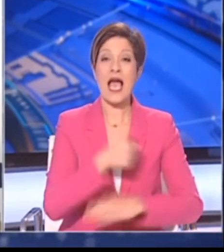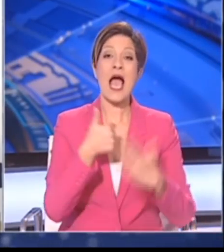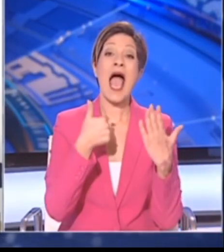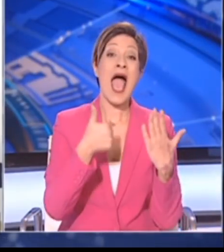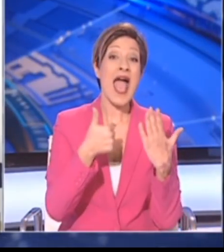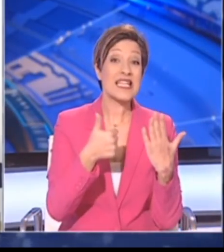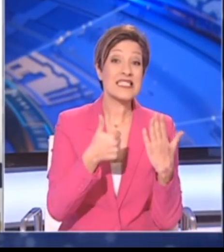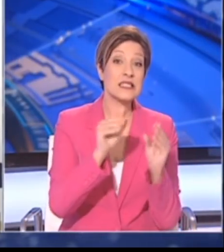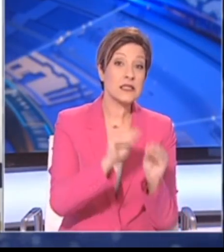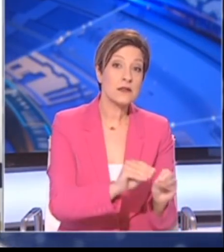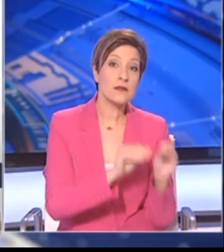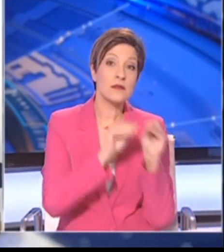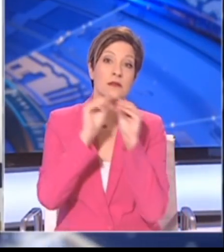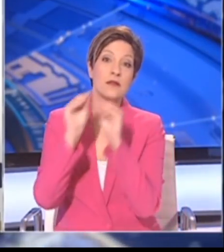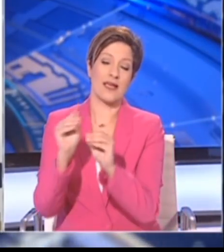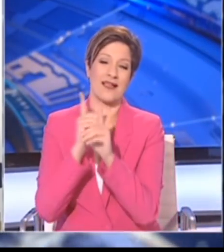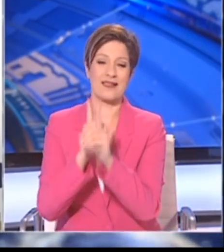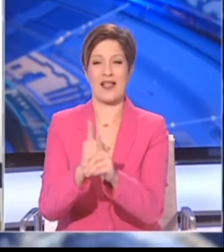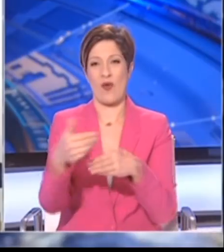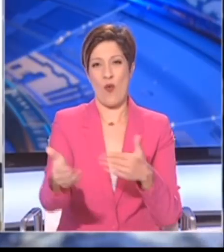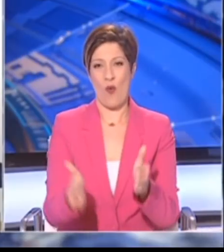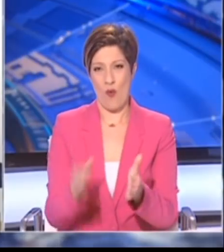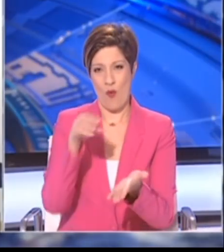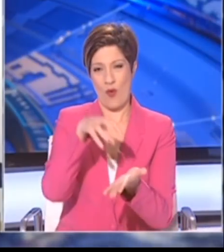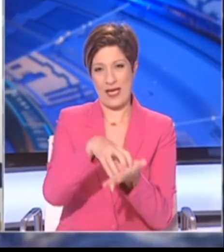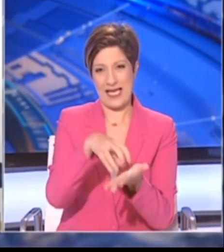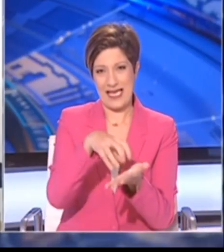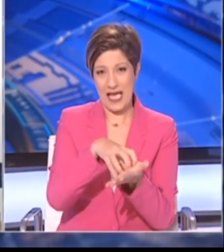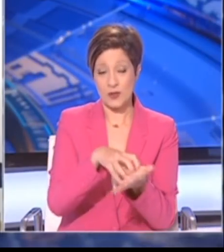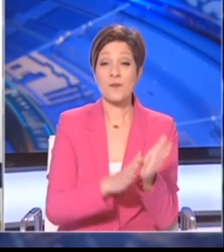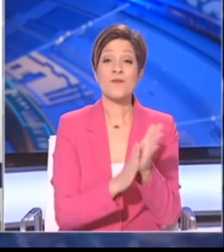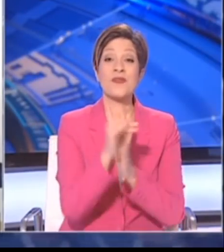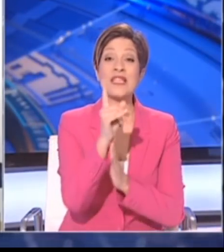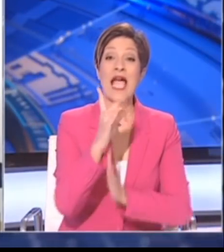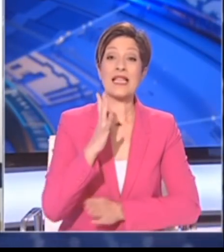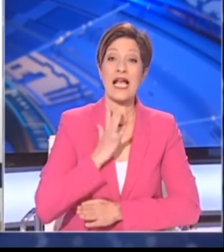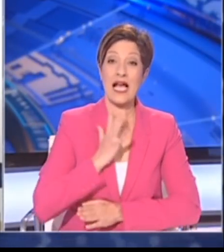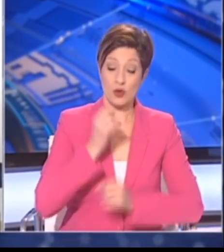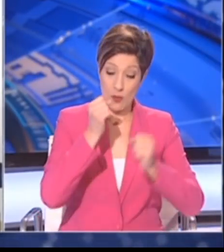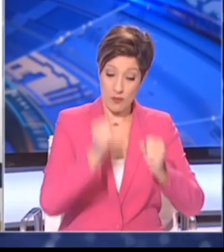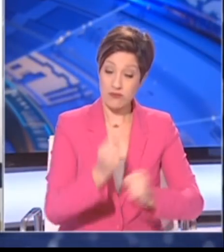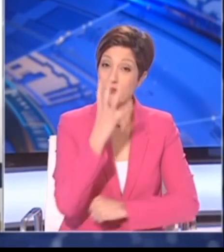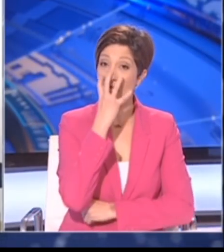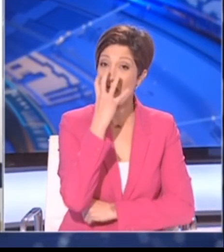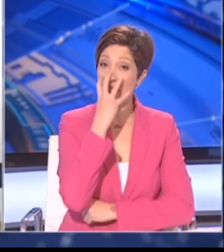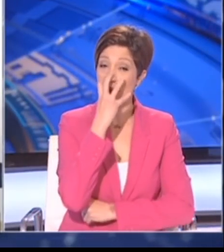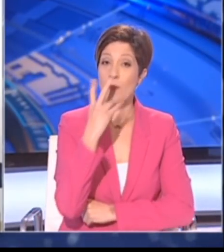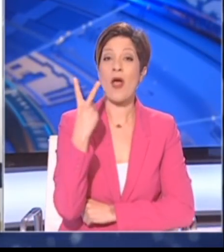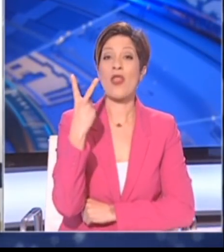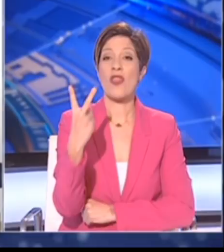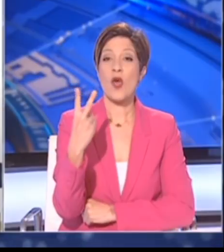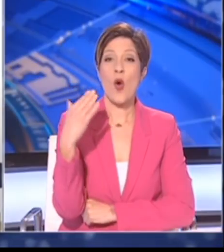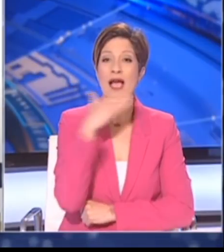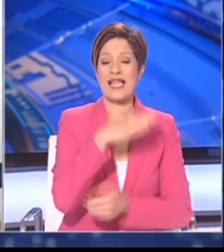μεταφέρθηκαν στο κέντρο αποκατάστασης. Συνολικά, 11 άτομα νοσηλεύονται διασωληνωμένα, 2 στη